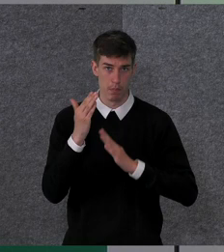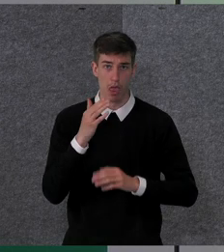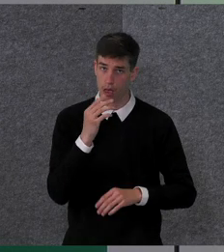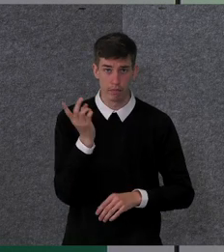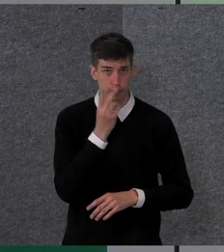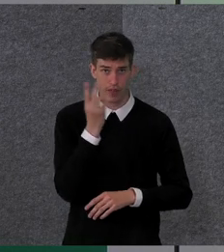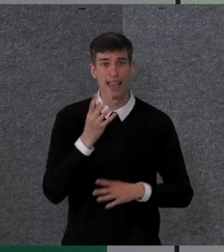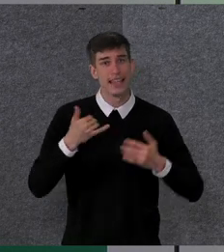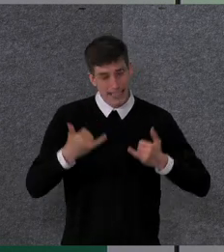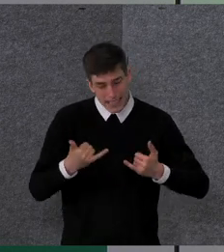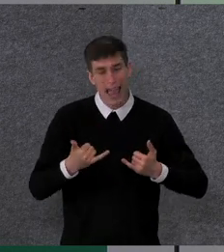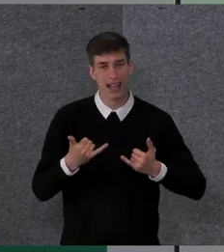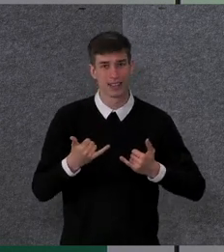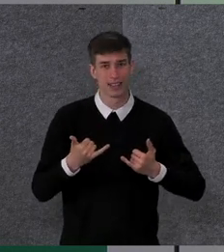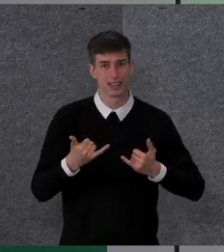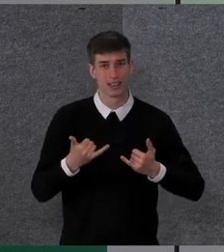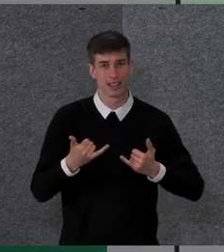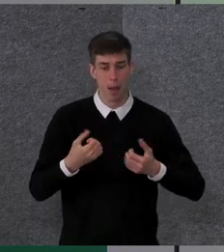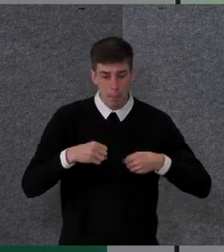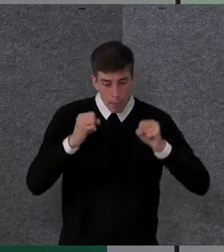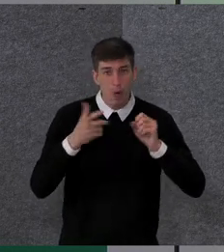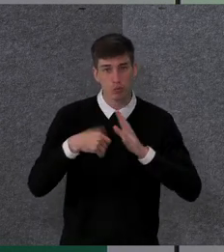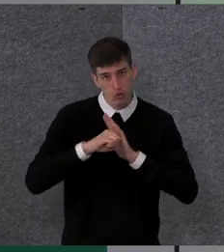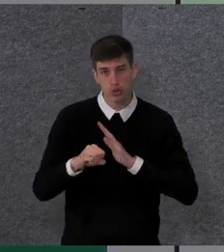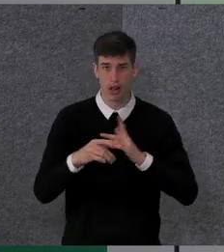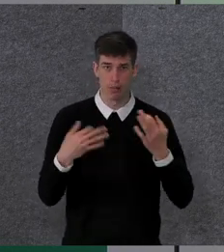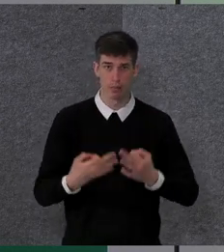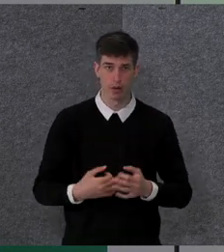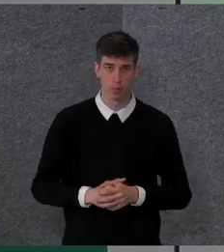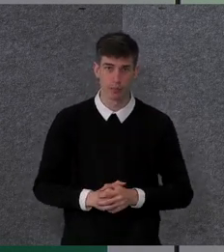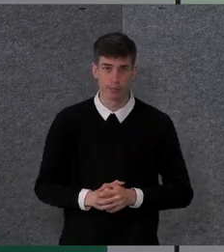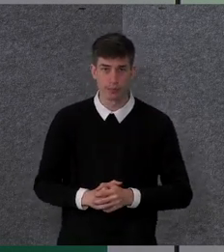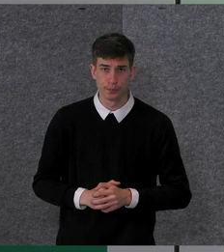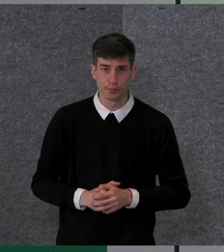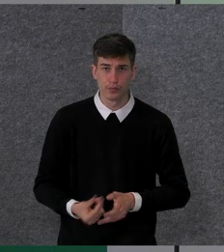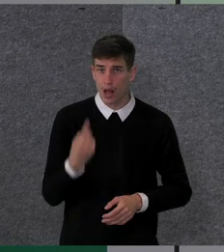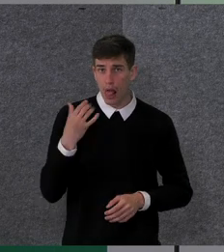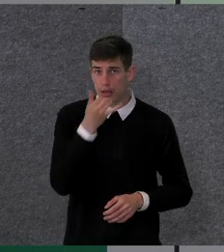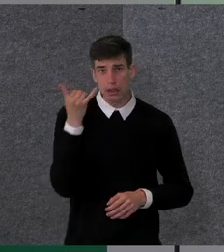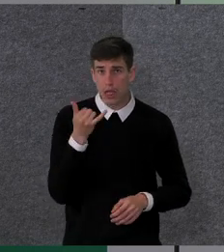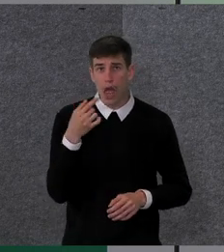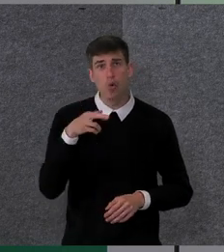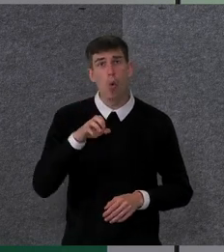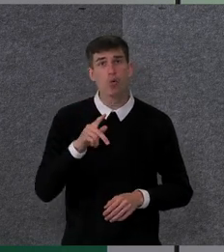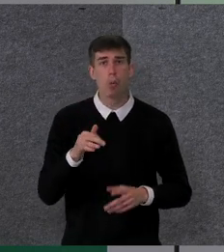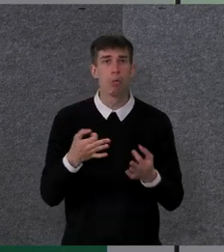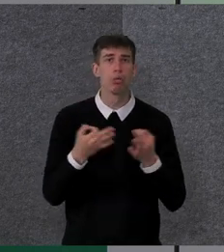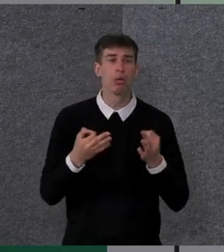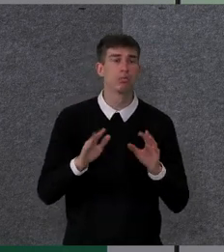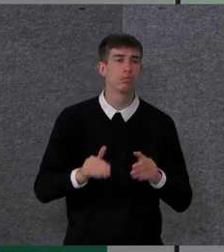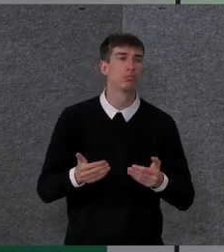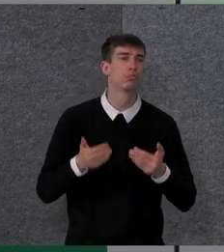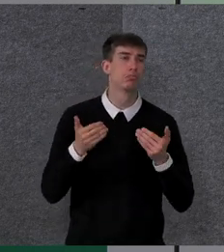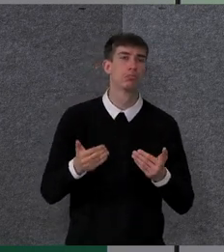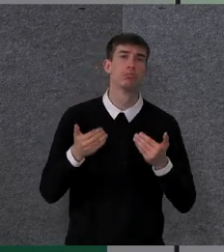sein, jetzt schnell den Ausbau wieder zu beschleunigen. Denn die GroKo hat in den letzten Jahren entweder nichts gemacht oder nur einen Flickenteppich und damit